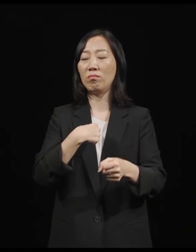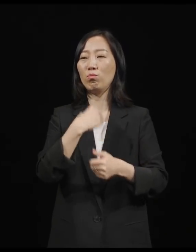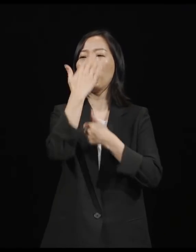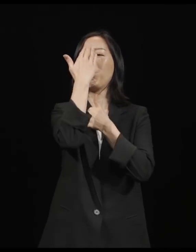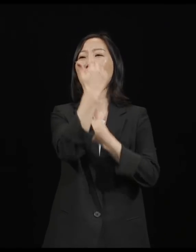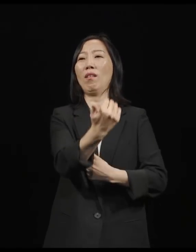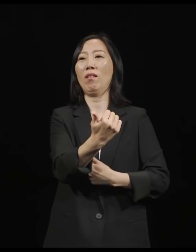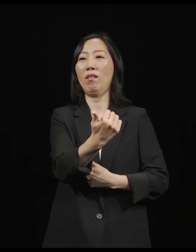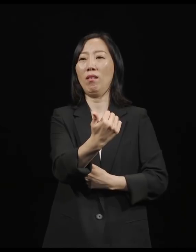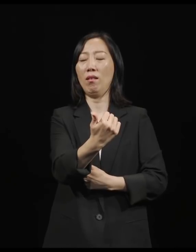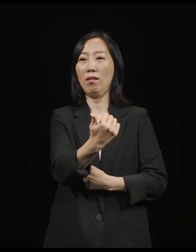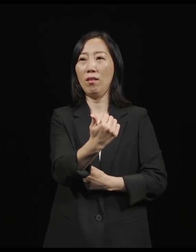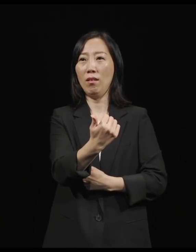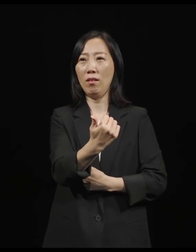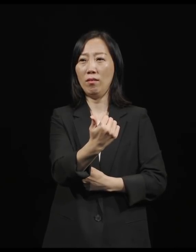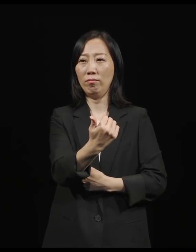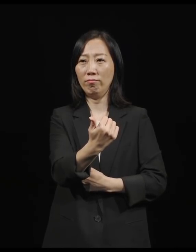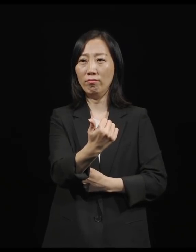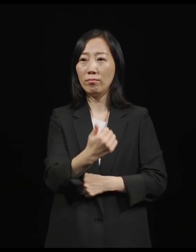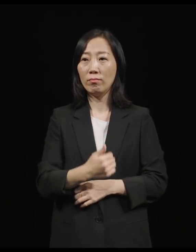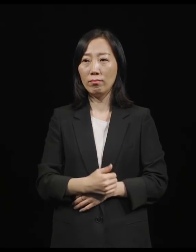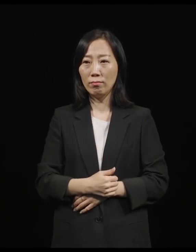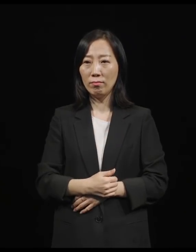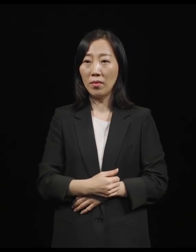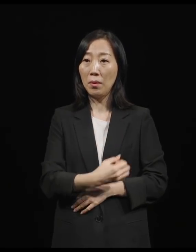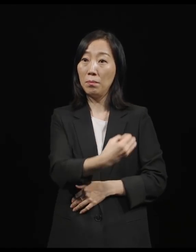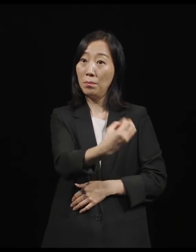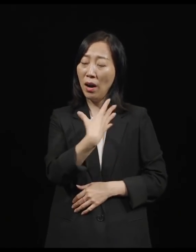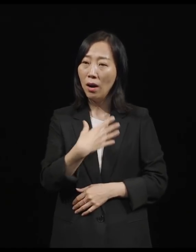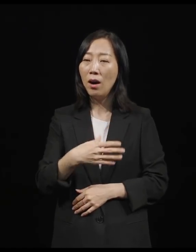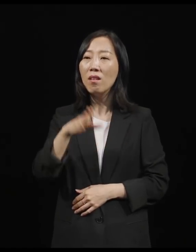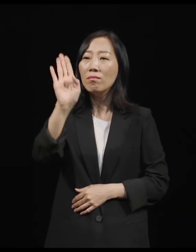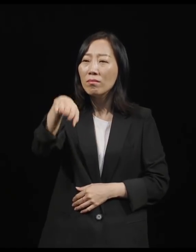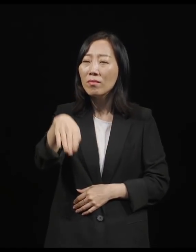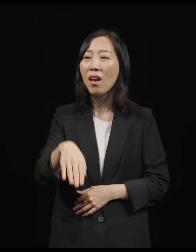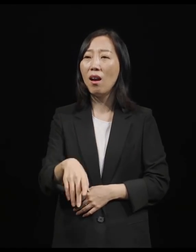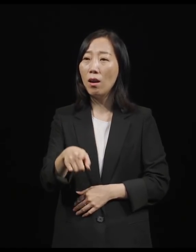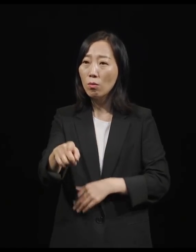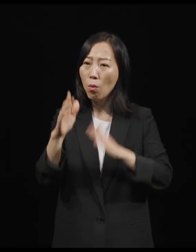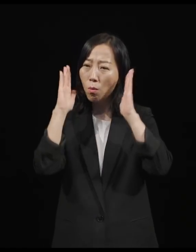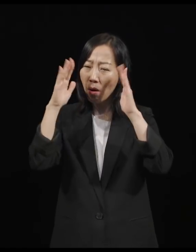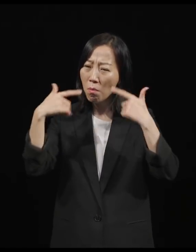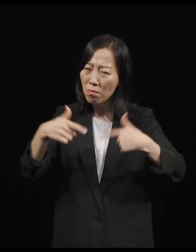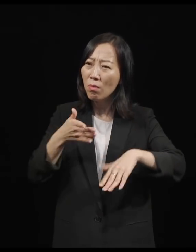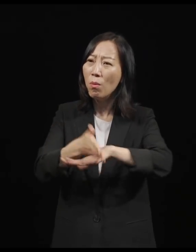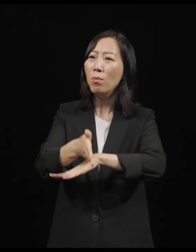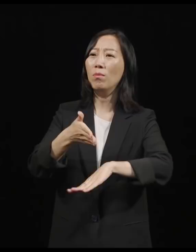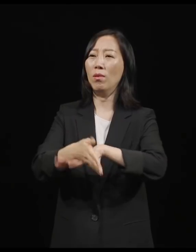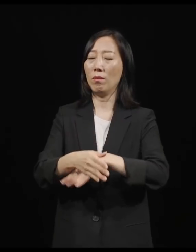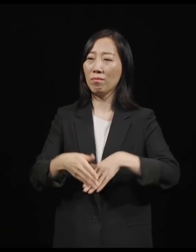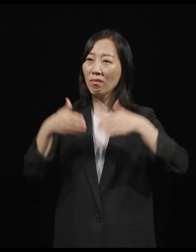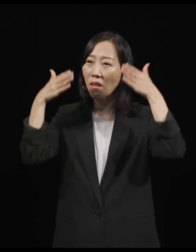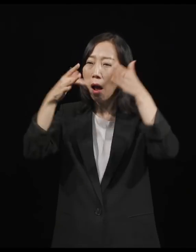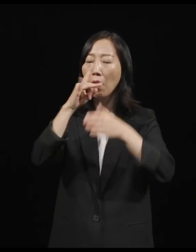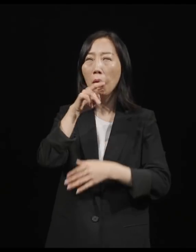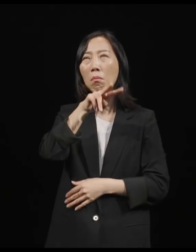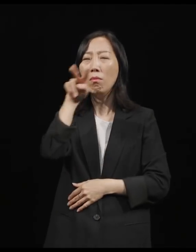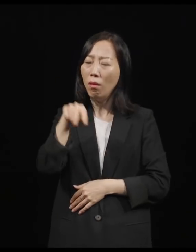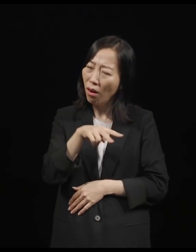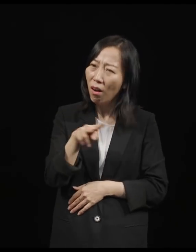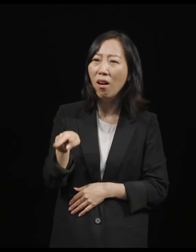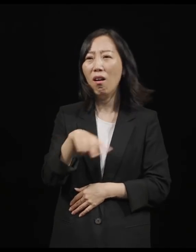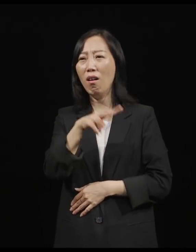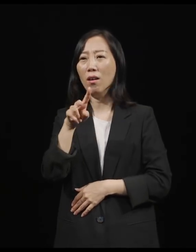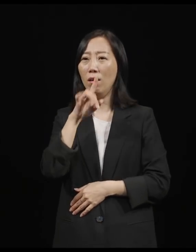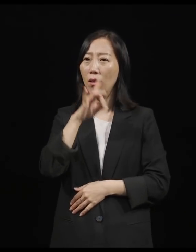부르셨어요. 그리고 이렇게 말씀하셨습니다. 관영아, 맨날 수업에 지각하고 집중도 못하고